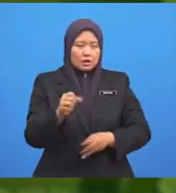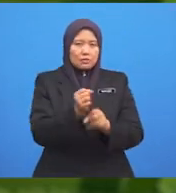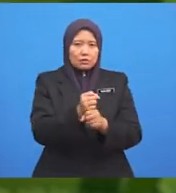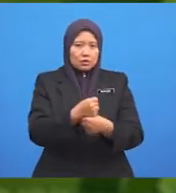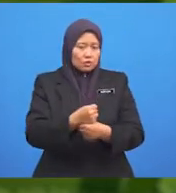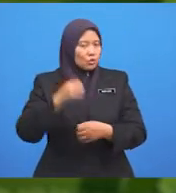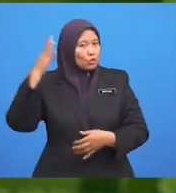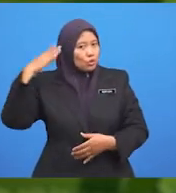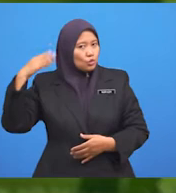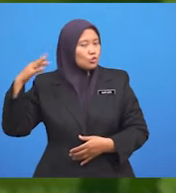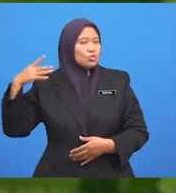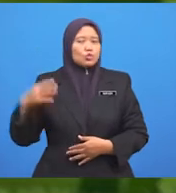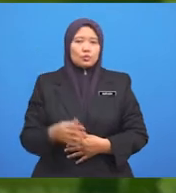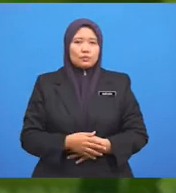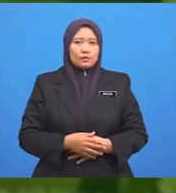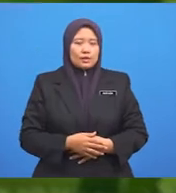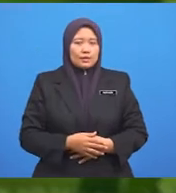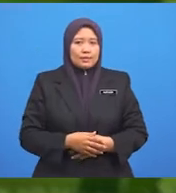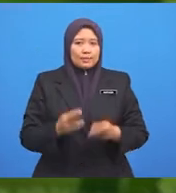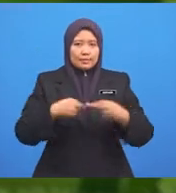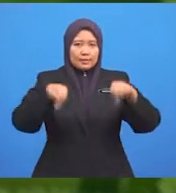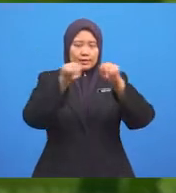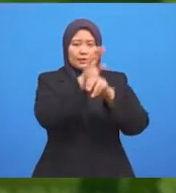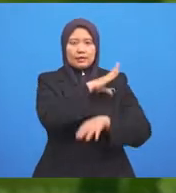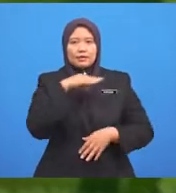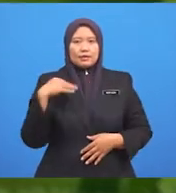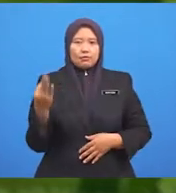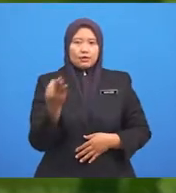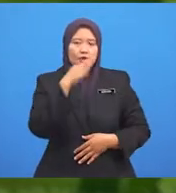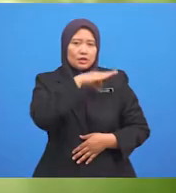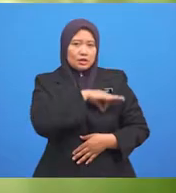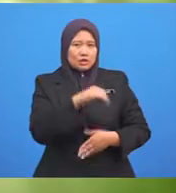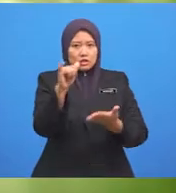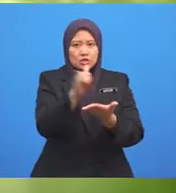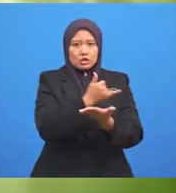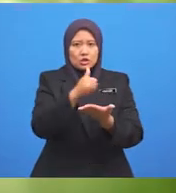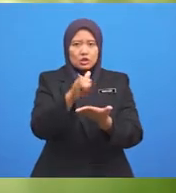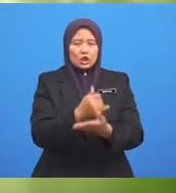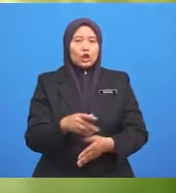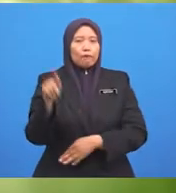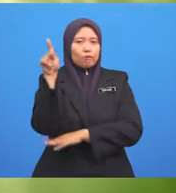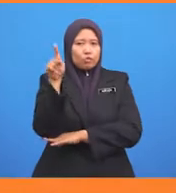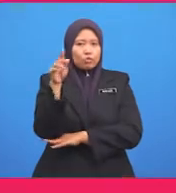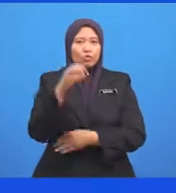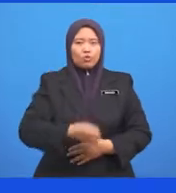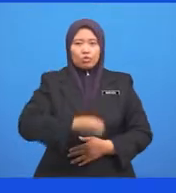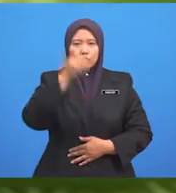unsur bunyi, nilai dan pengajaran syair Pohon Buluh. Tahniah